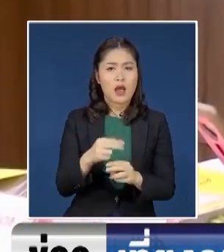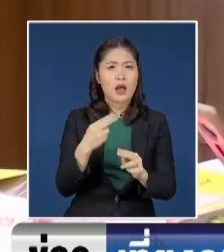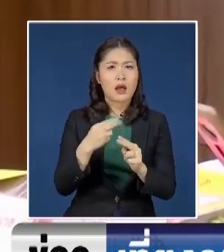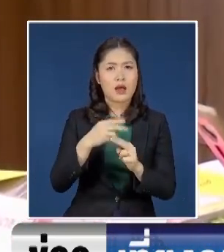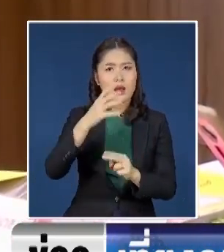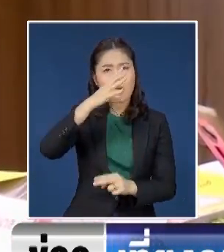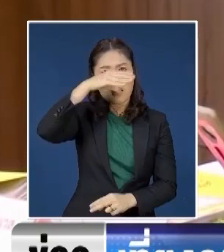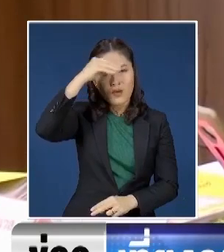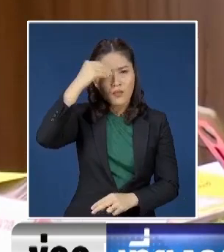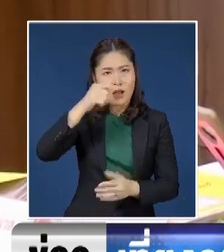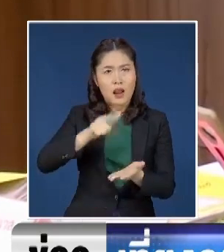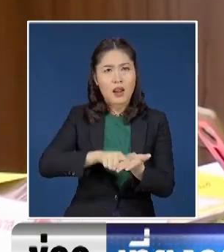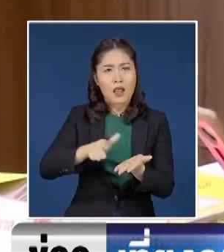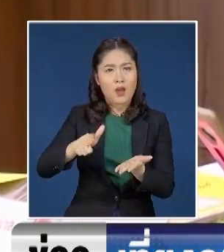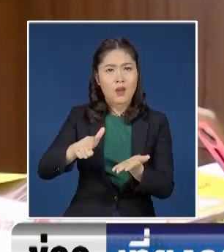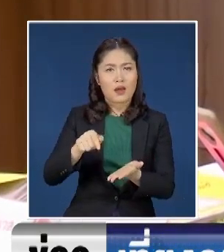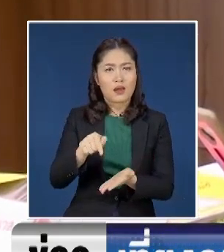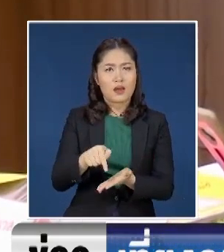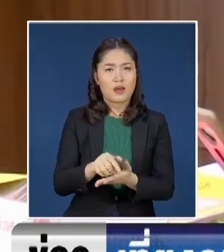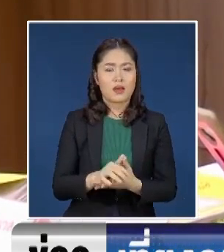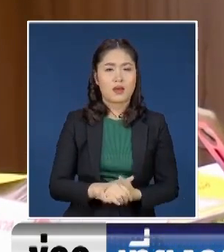ค่ะ นะลองดูดิ